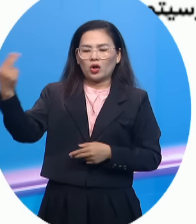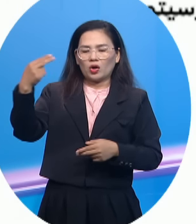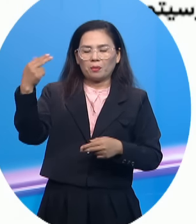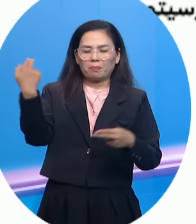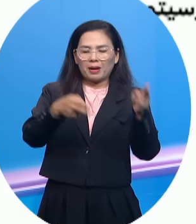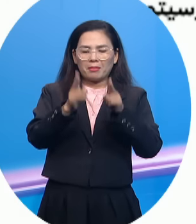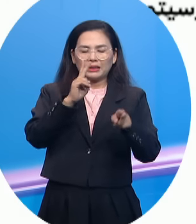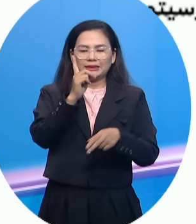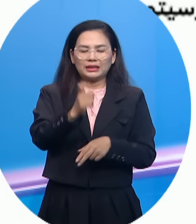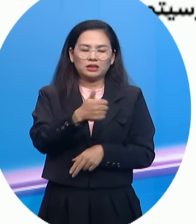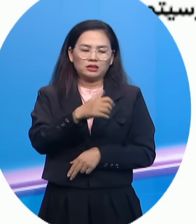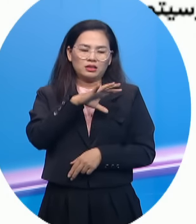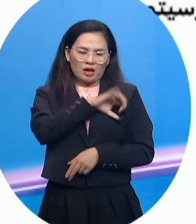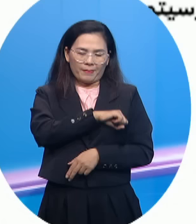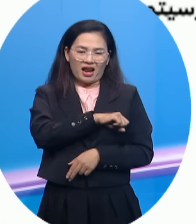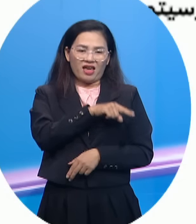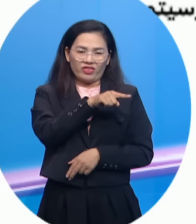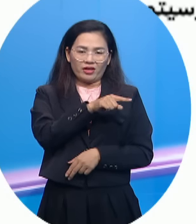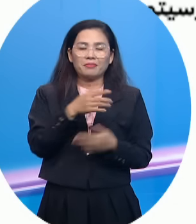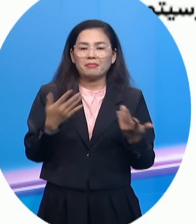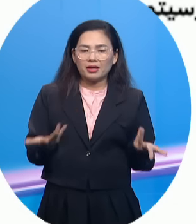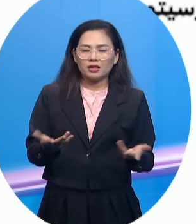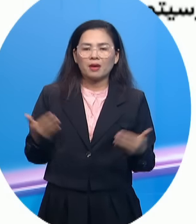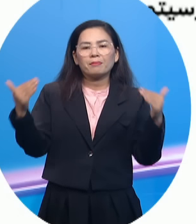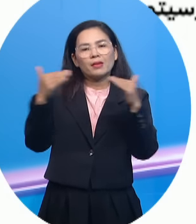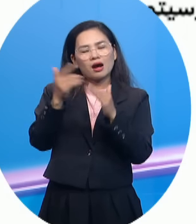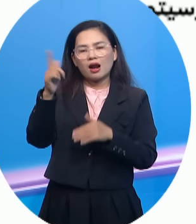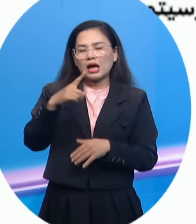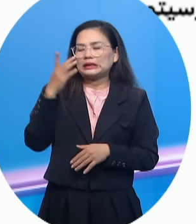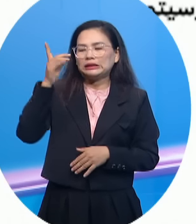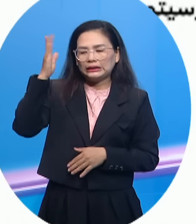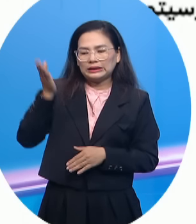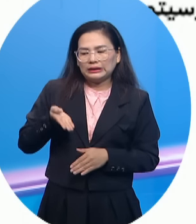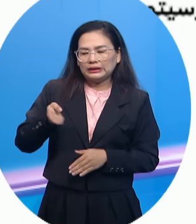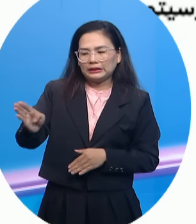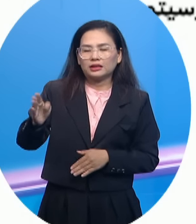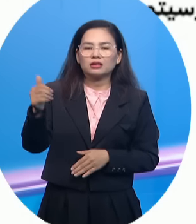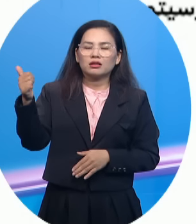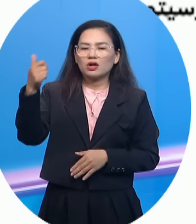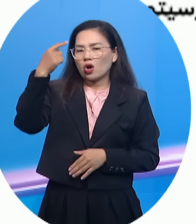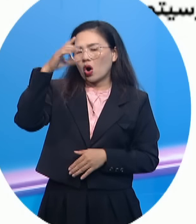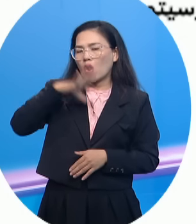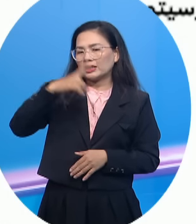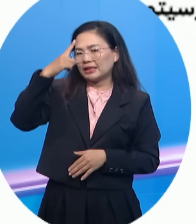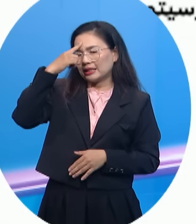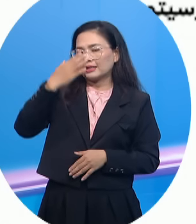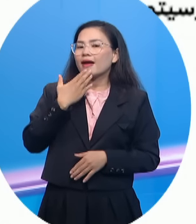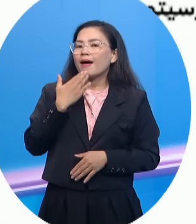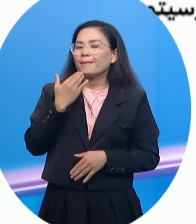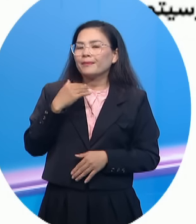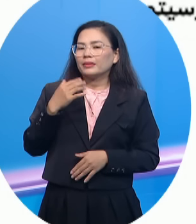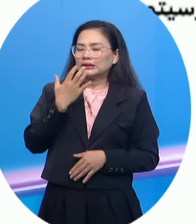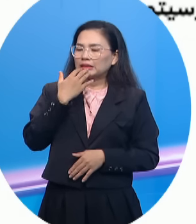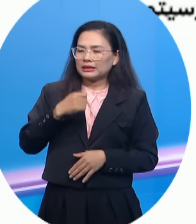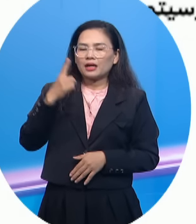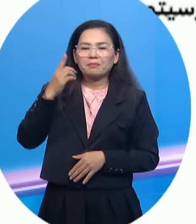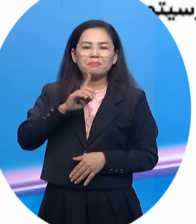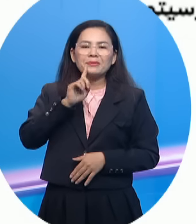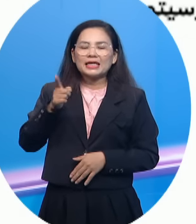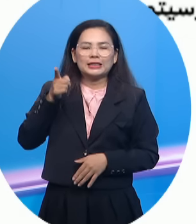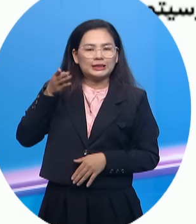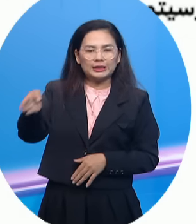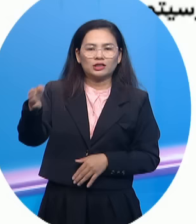Palestine và những hệ quả ảnh hưởng tới mạng sống của các con tin. Hamas còn thông báo ngoài con tin nam người Israel bị giết, hai con